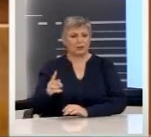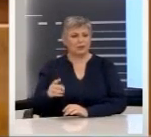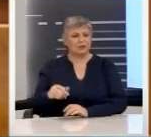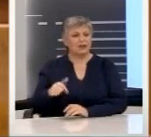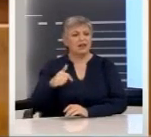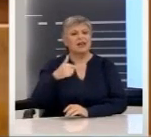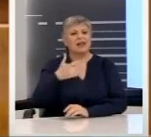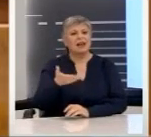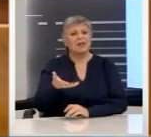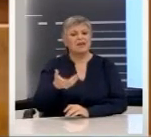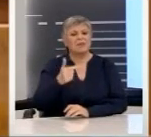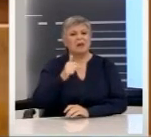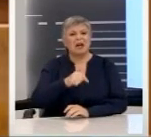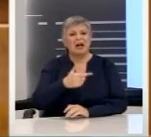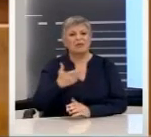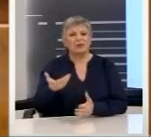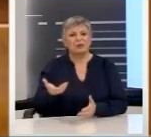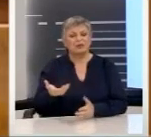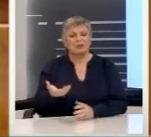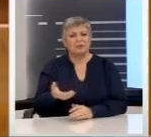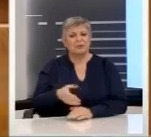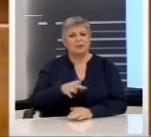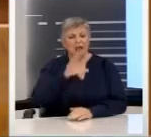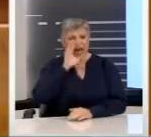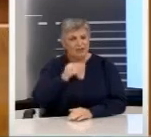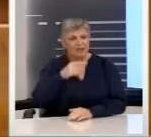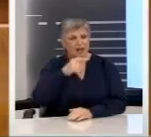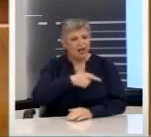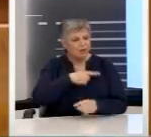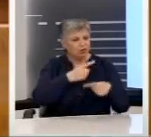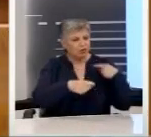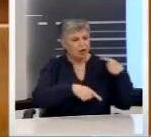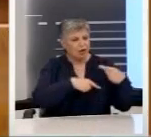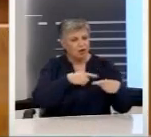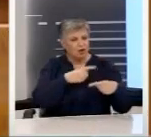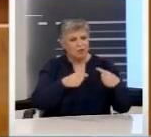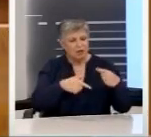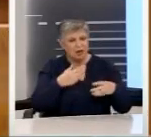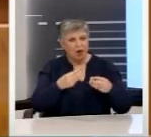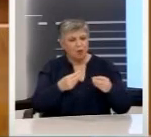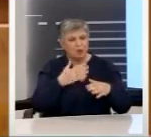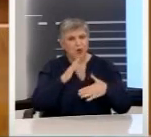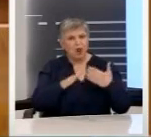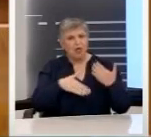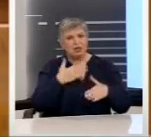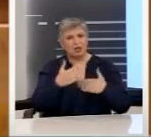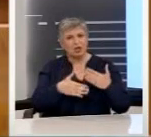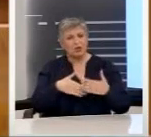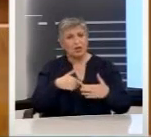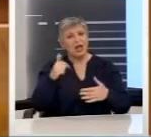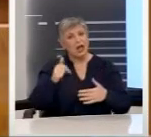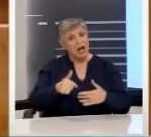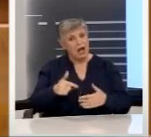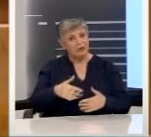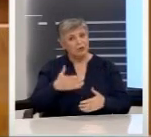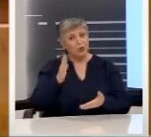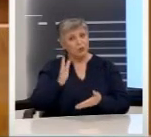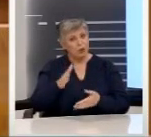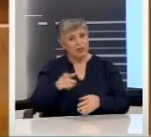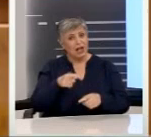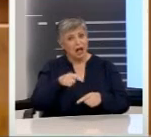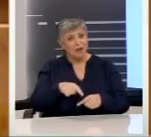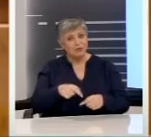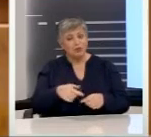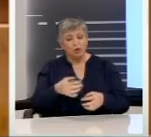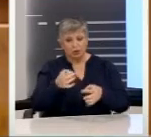χρόνια ανασχόληση με την πολιτική, τότε εμείς τον συγχαίρουμε δύο φορές. Μπράβο κύριε Λοβέρδο, αυτή είναι η σωστή ανάλυση που κάνετε. Όμως θα σταματήσω και σε ένα δεύτερο που είπε ο κύριος